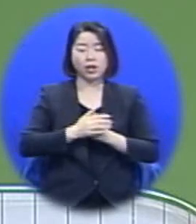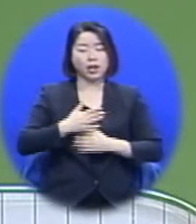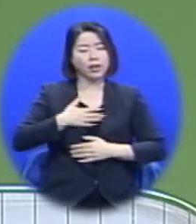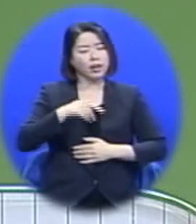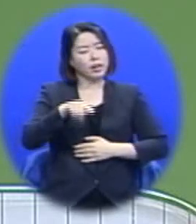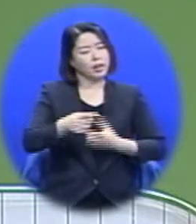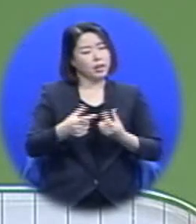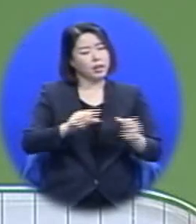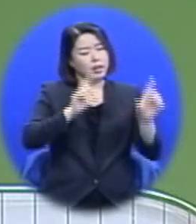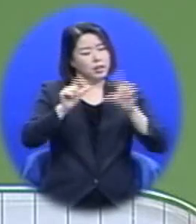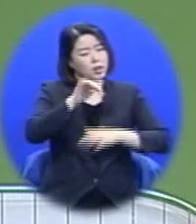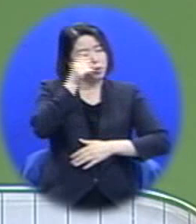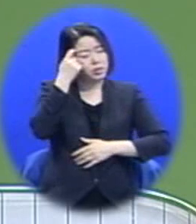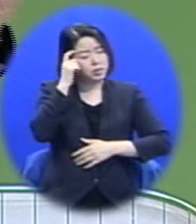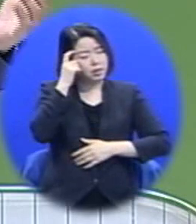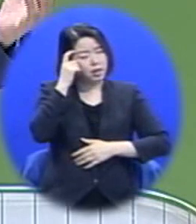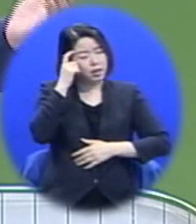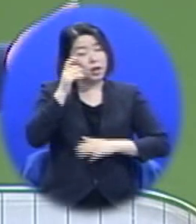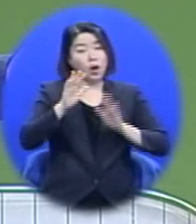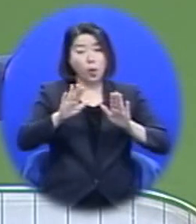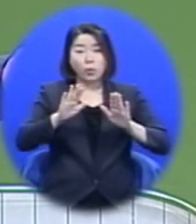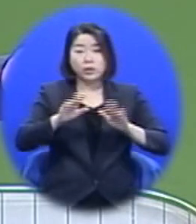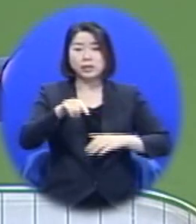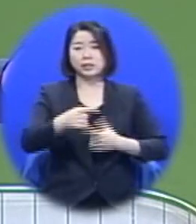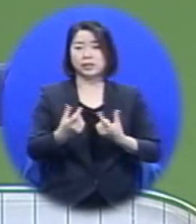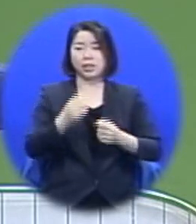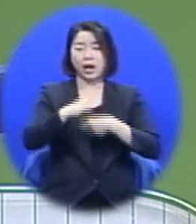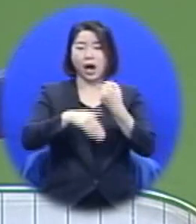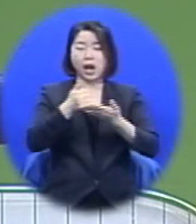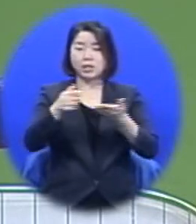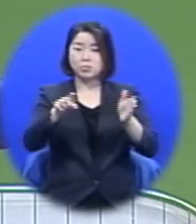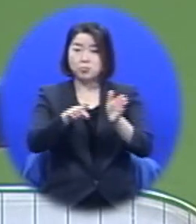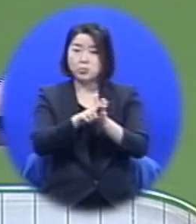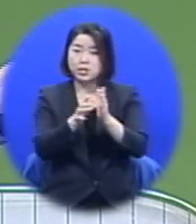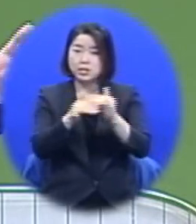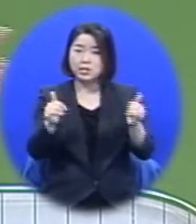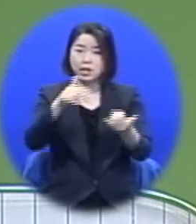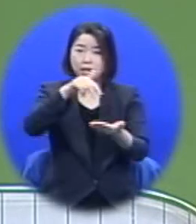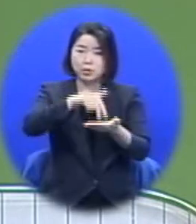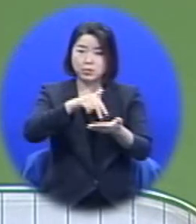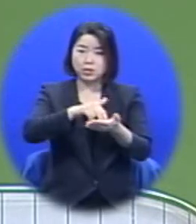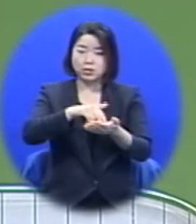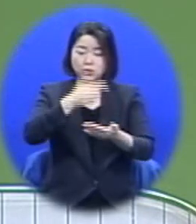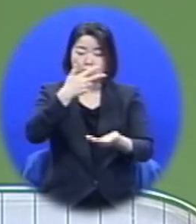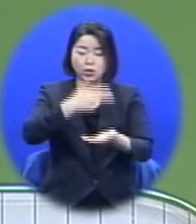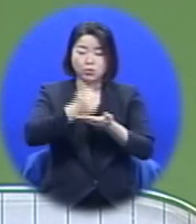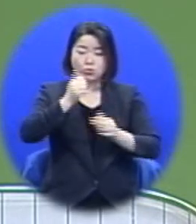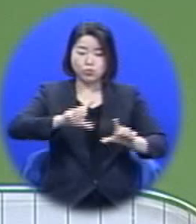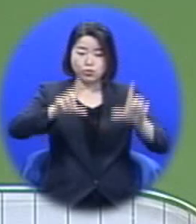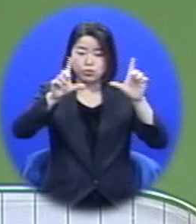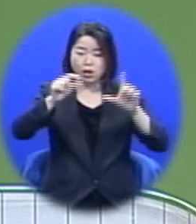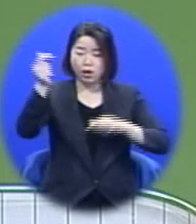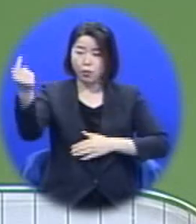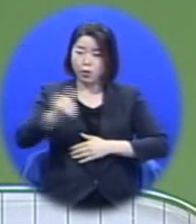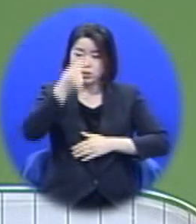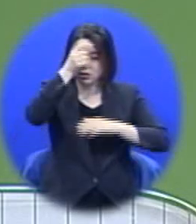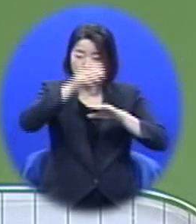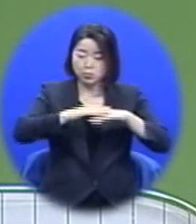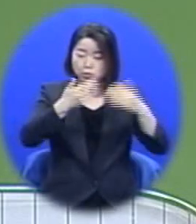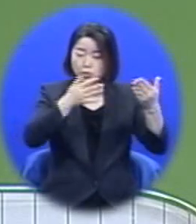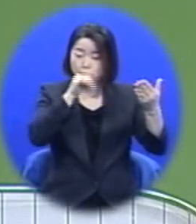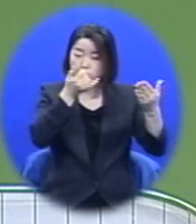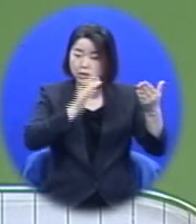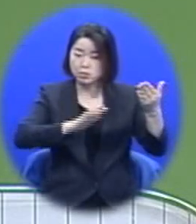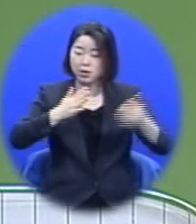있는가 오늘 이렇게 우리는 하나님을 믿는 사람으로 주일에 교회에 와서 예배를 드리지만 주님과